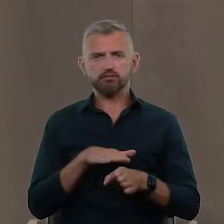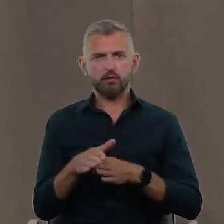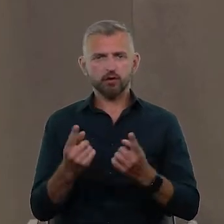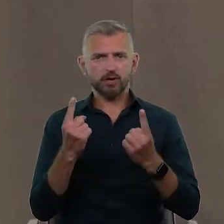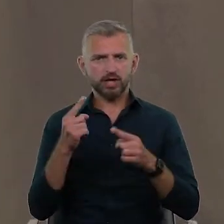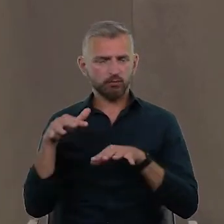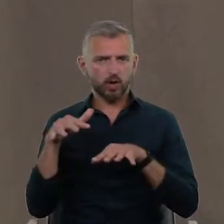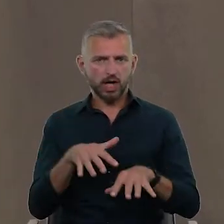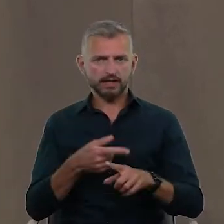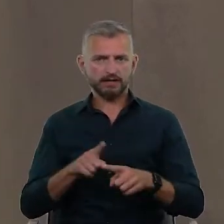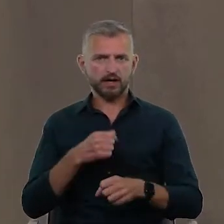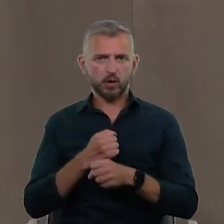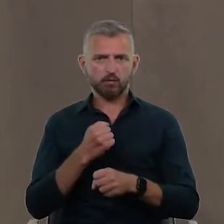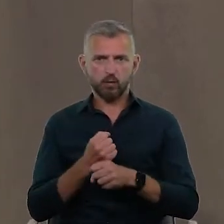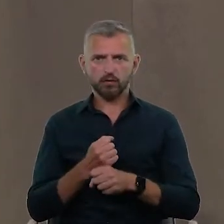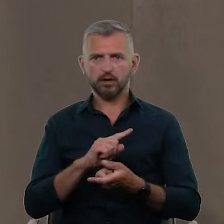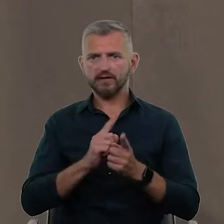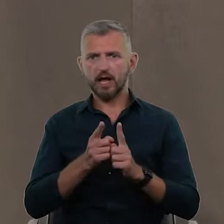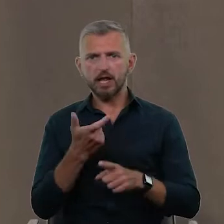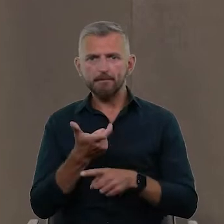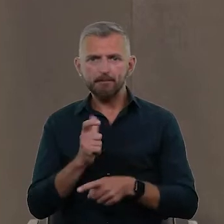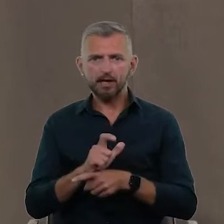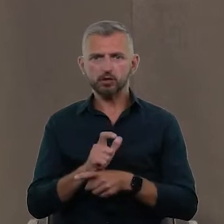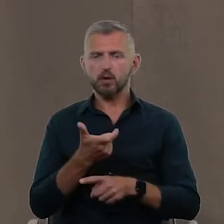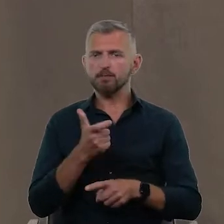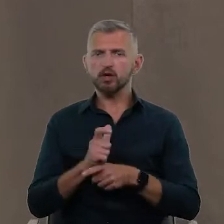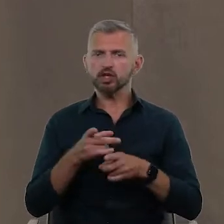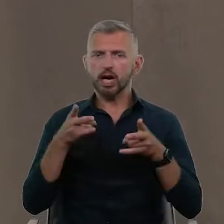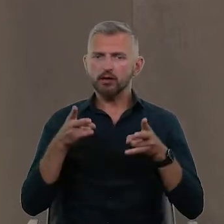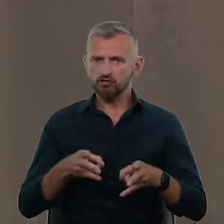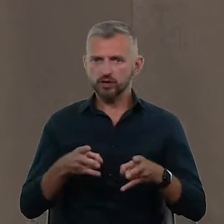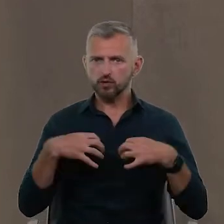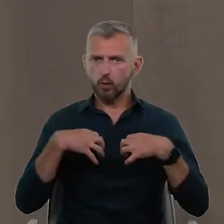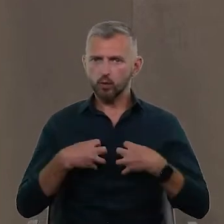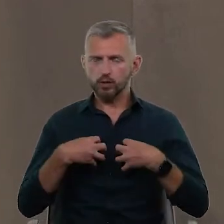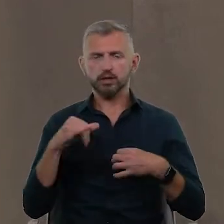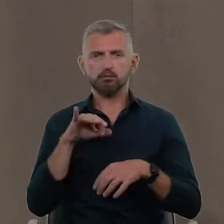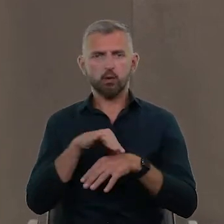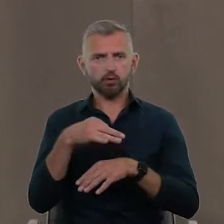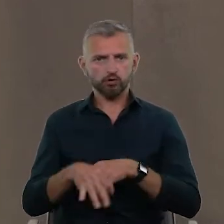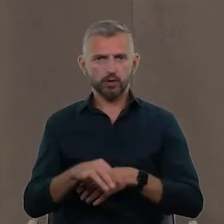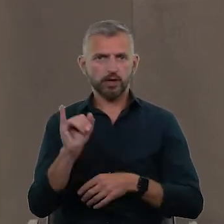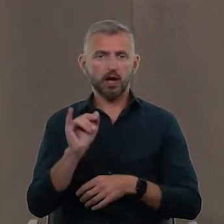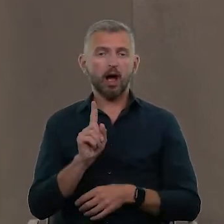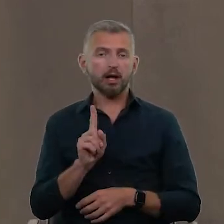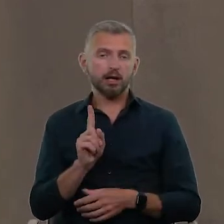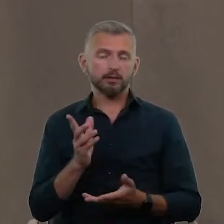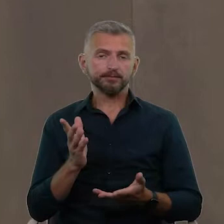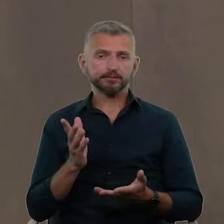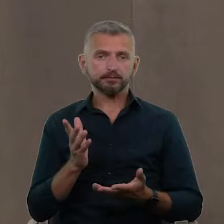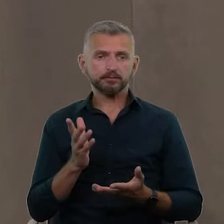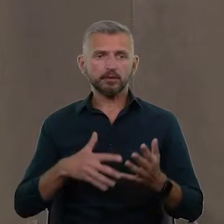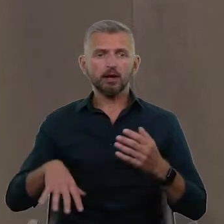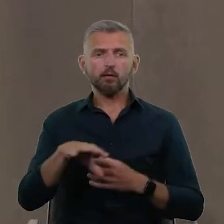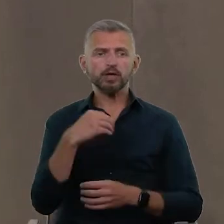робота ще стала більшою, ще більш трагічнішою і такою болючою. Але в